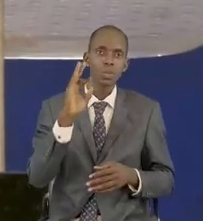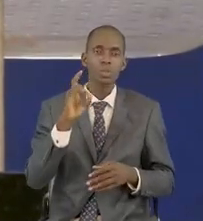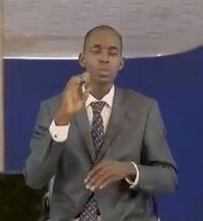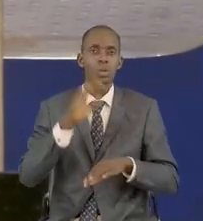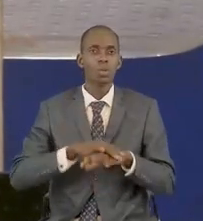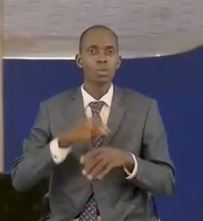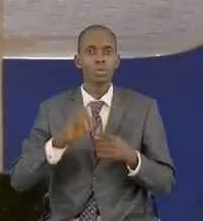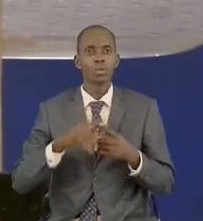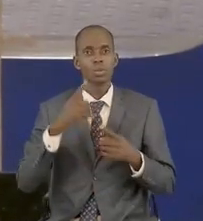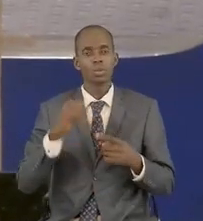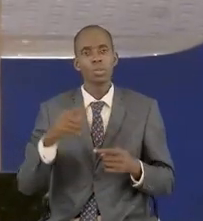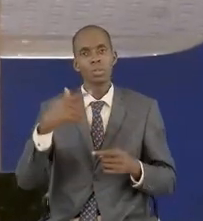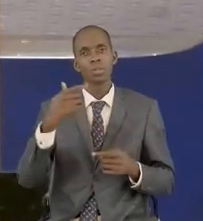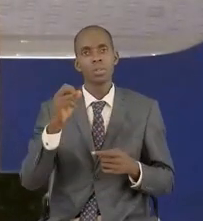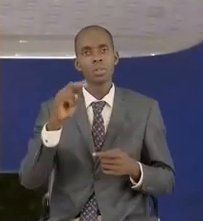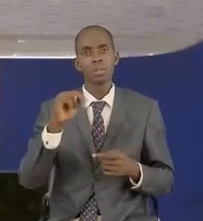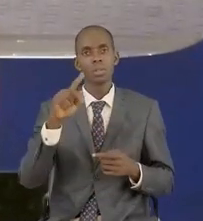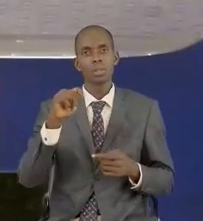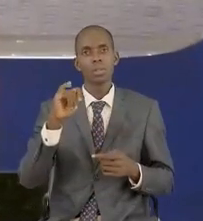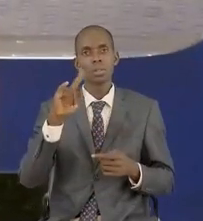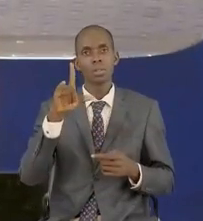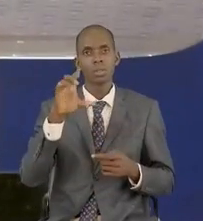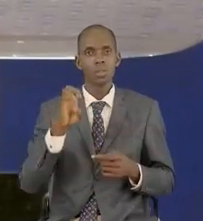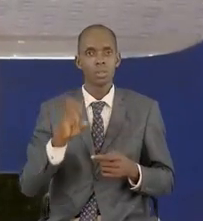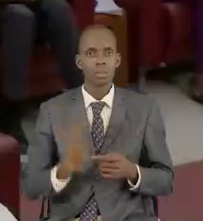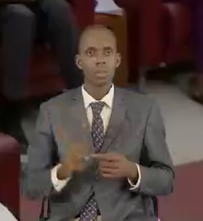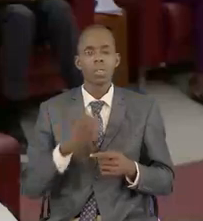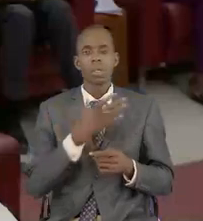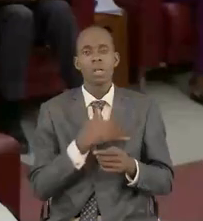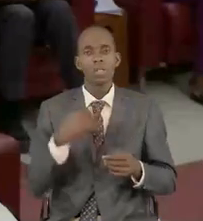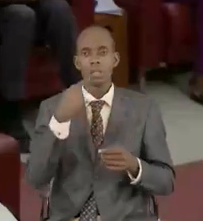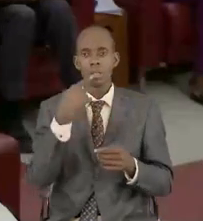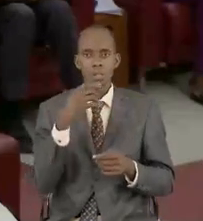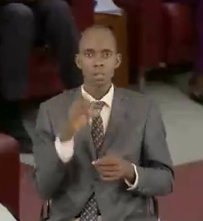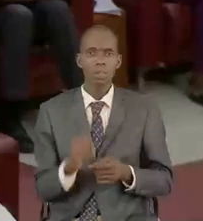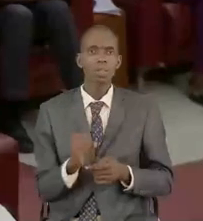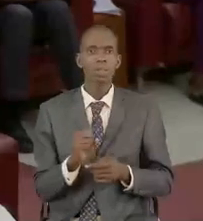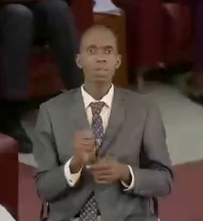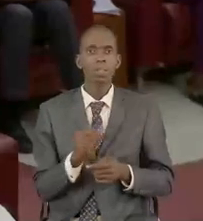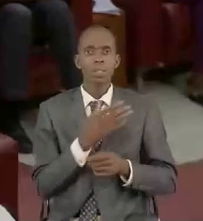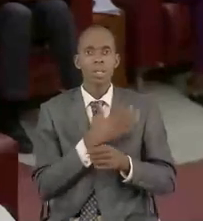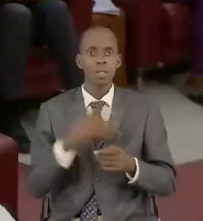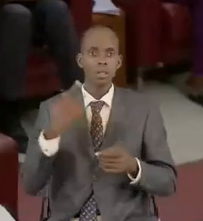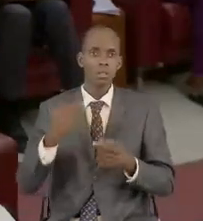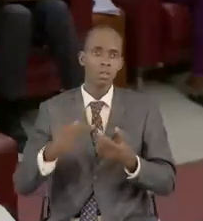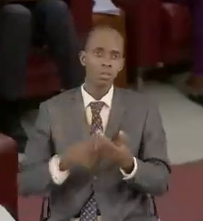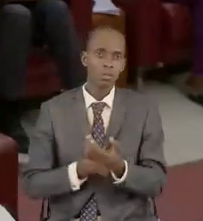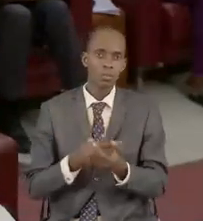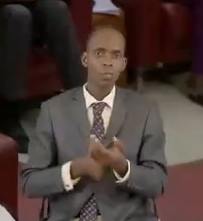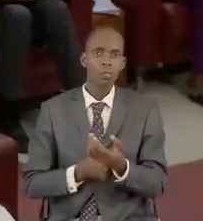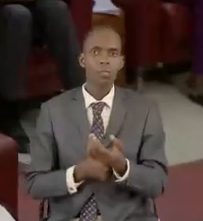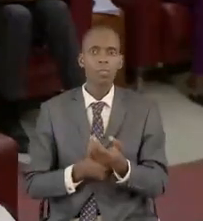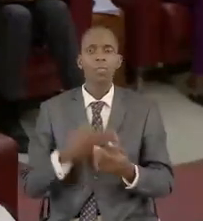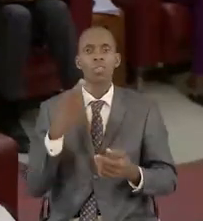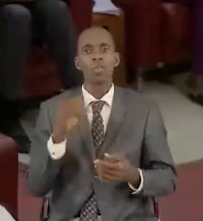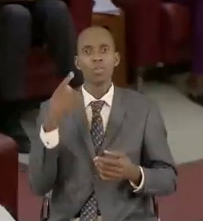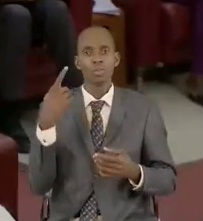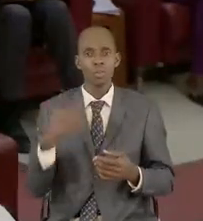païen et puis comme à pied